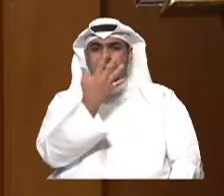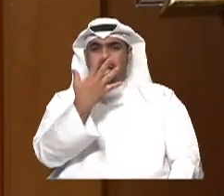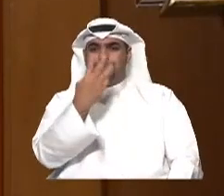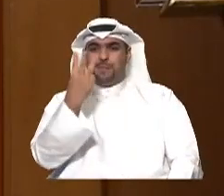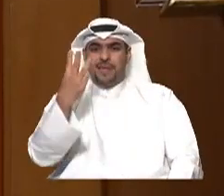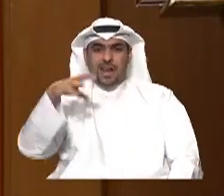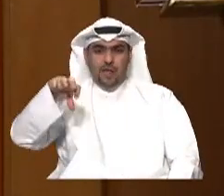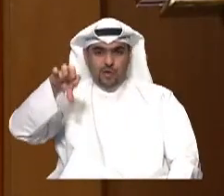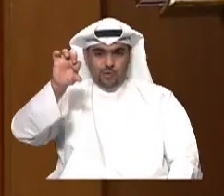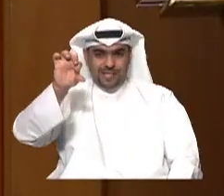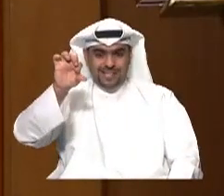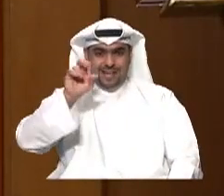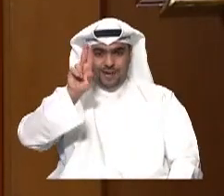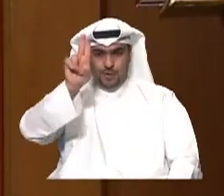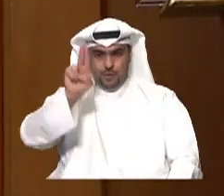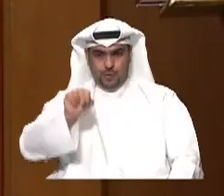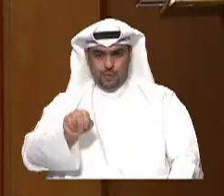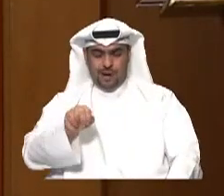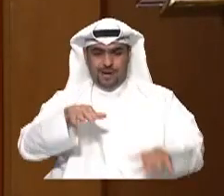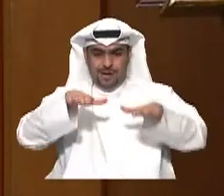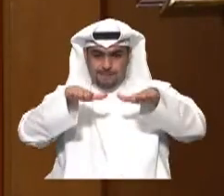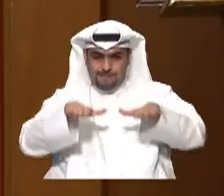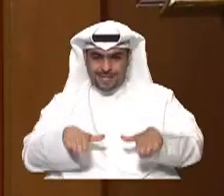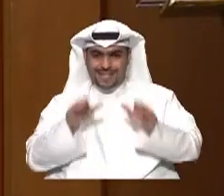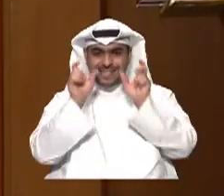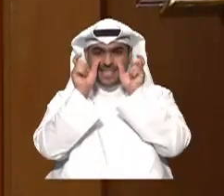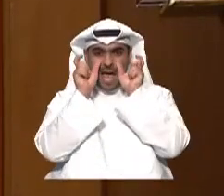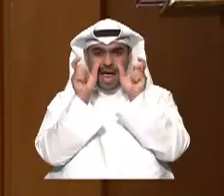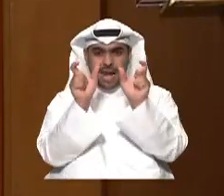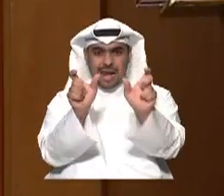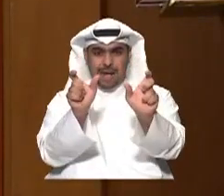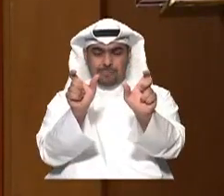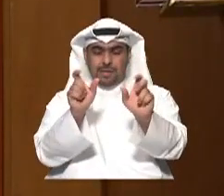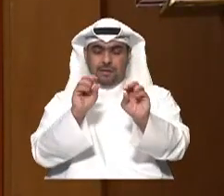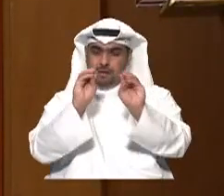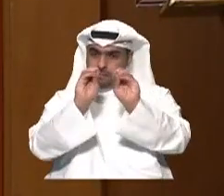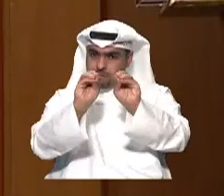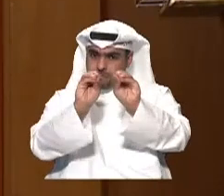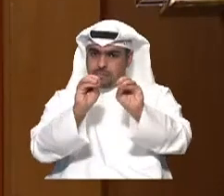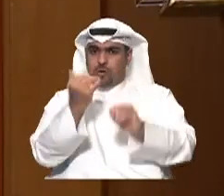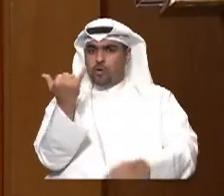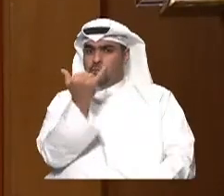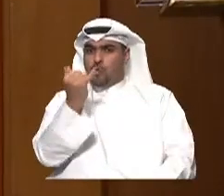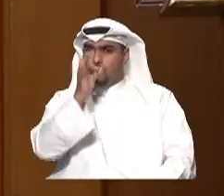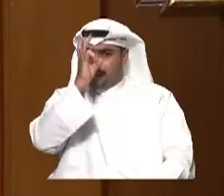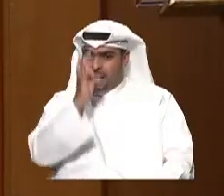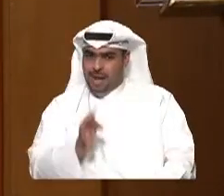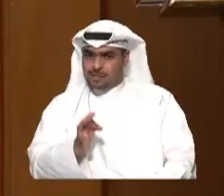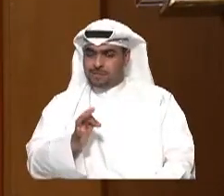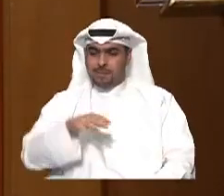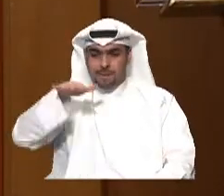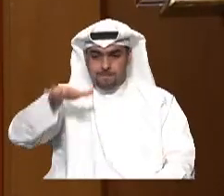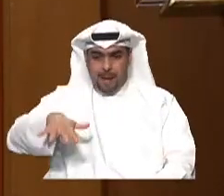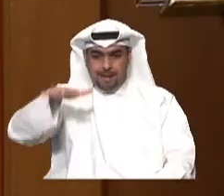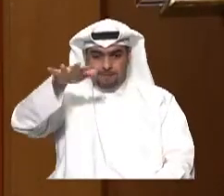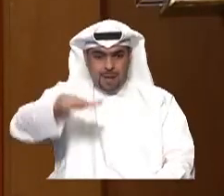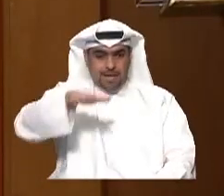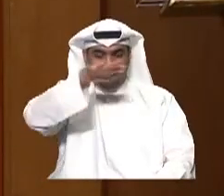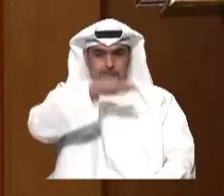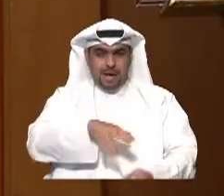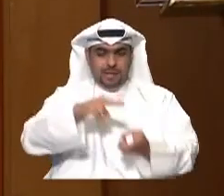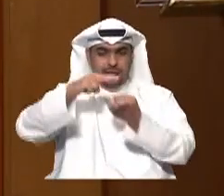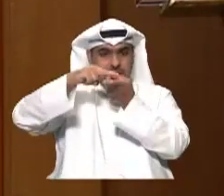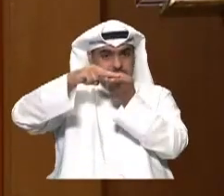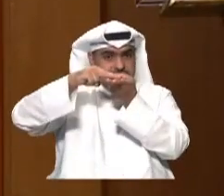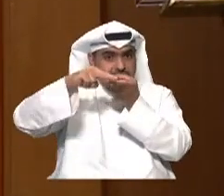2593 الذي دعا الجميع إلى سلام شامل ودائم. وبين معاليه أن الأزمة في أفغانستان لها